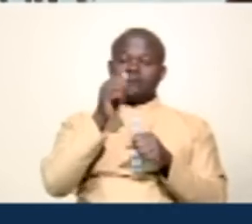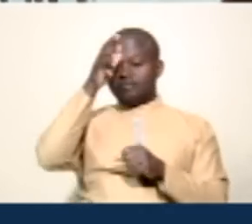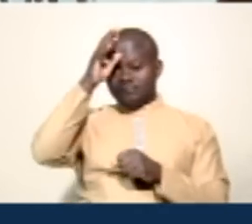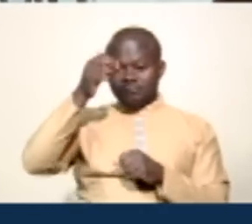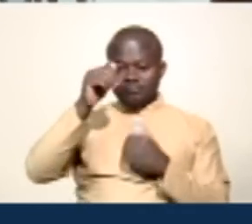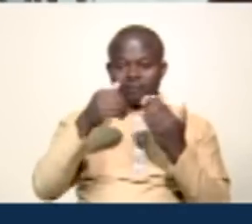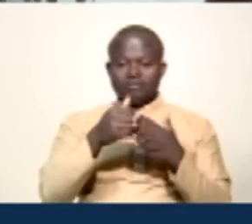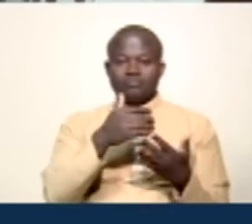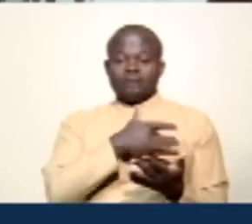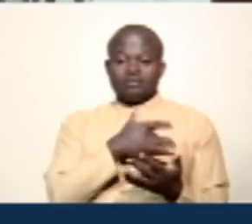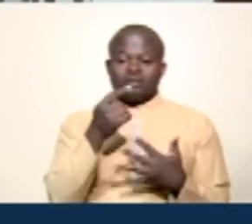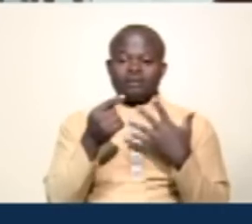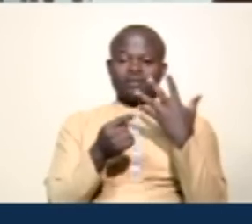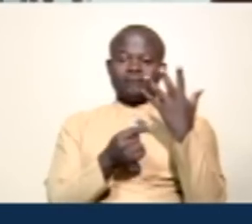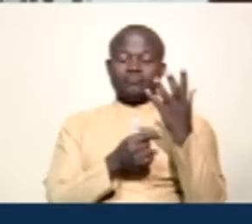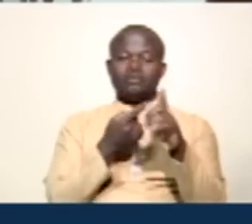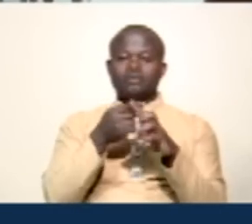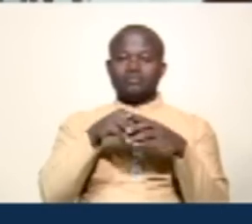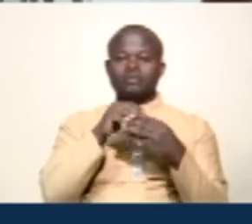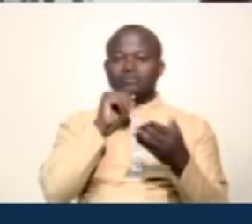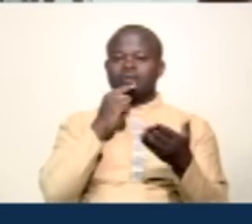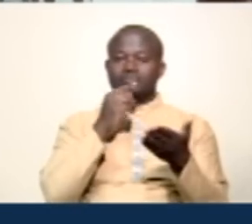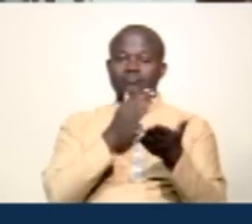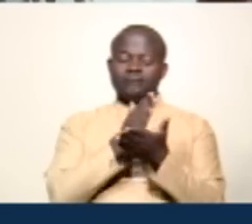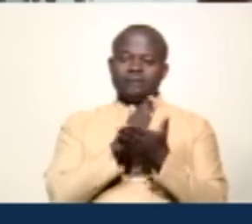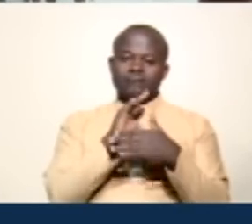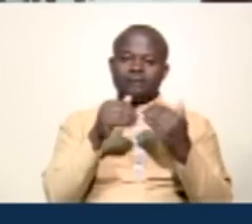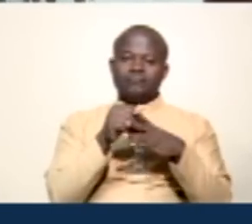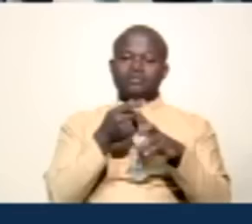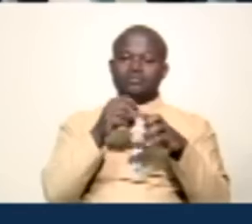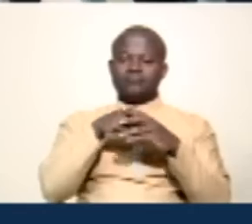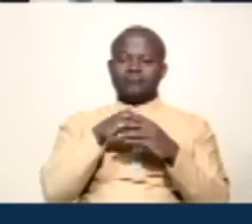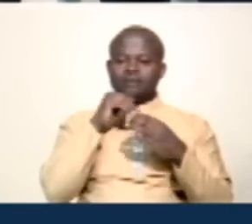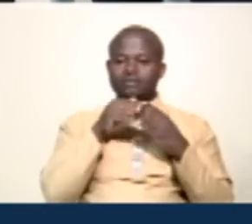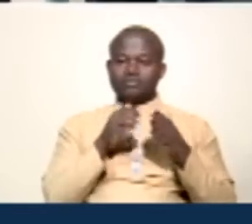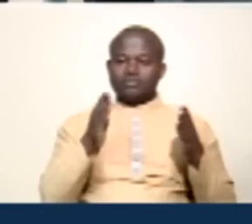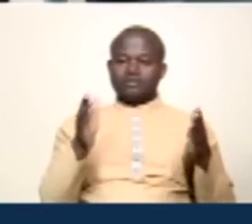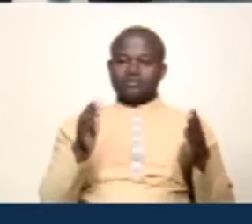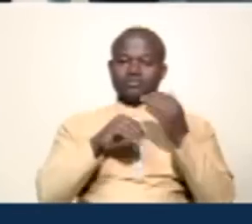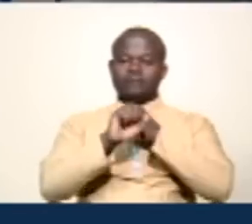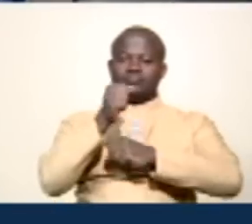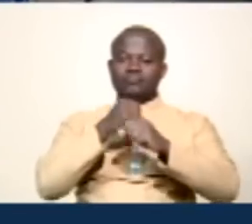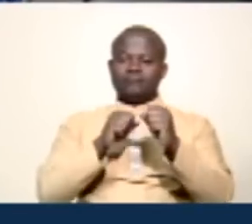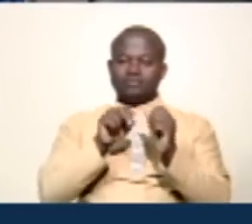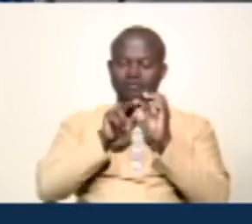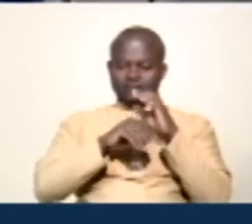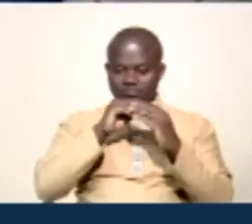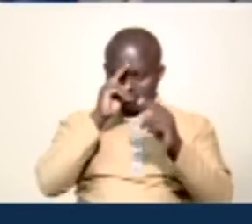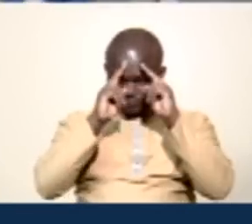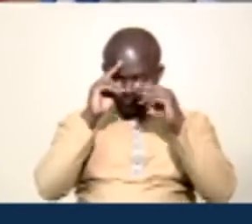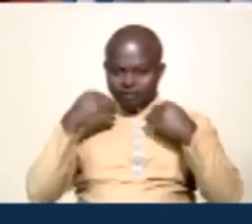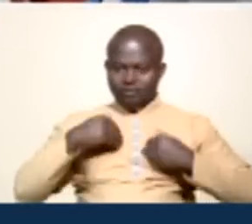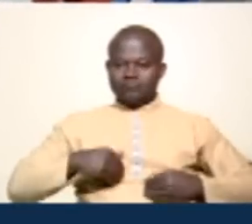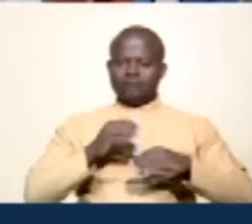base bikabakomeretsa ibyo byose bituruka kutavugisha ukuri bituruka kutatura muri iki gikorwa hashyinguwe mu cyubahiro